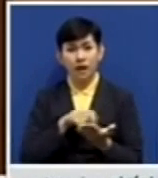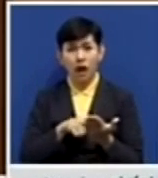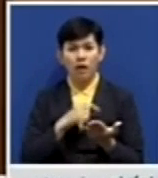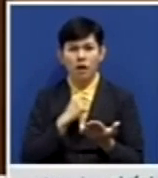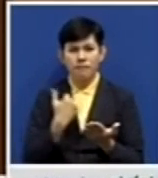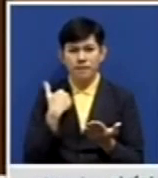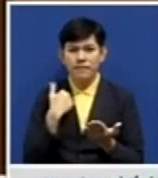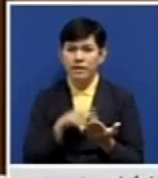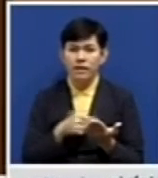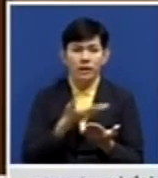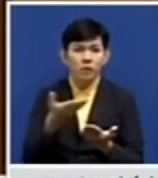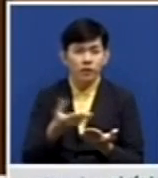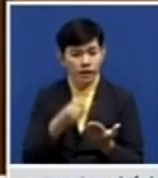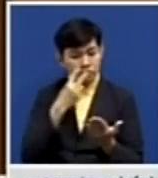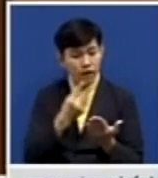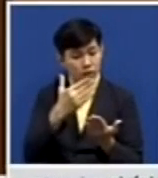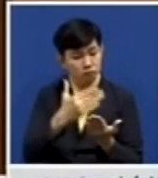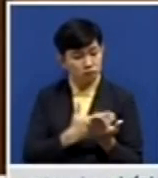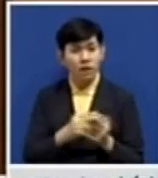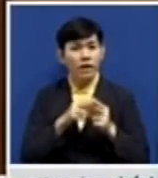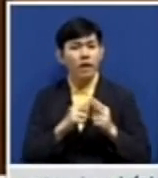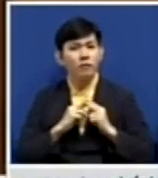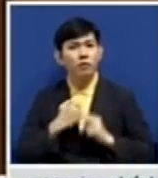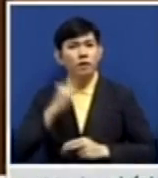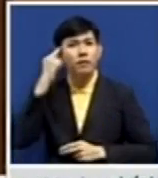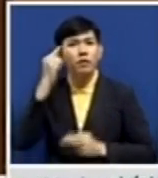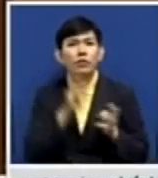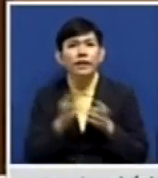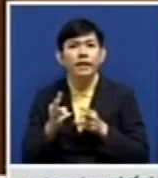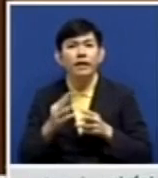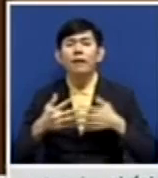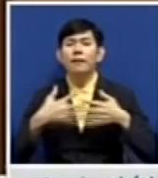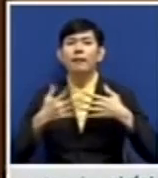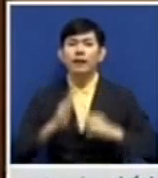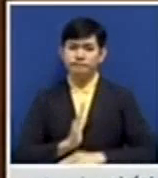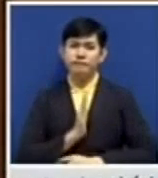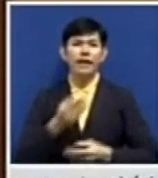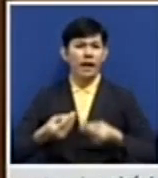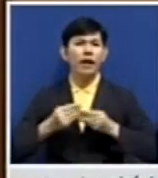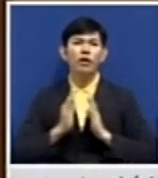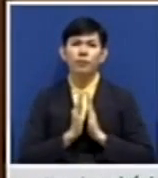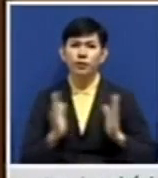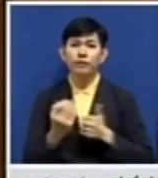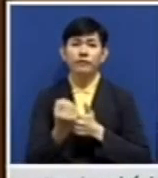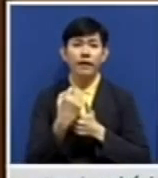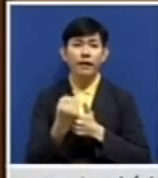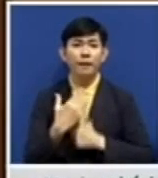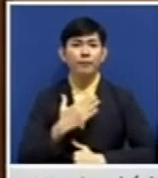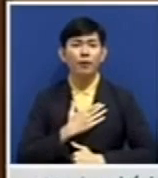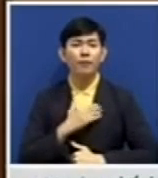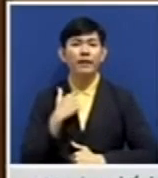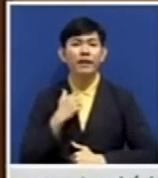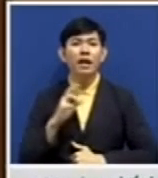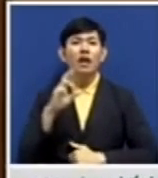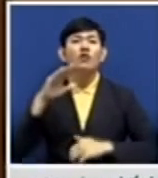านมาบ้างแล้วใช่ไหมผมก็ไม่เข้าใจวิธีการตรงนี้นะก็ถือเป็นเกียรตินะครับขอบคุณในคำแนะนำของท่านผมเป็นรุ่นน้องทางการเมือง